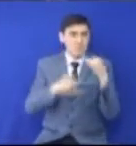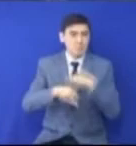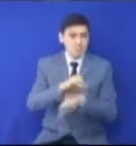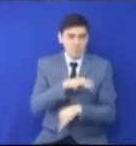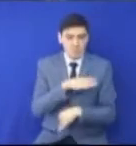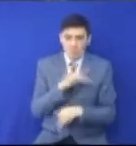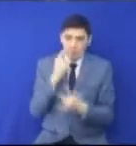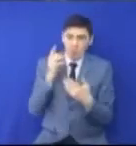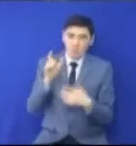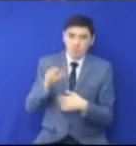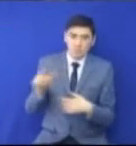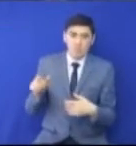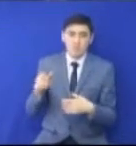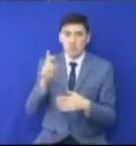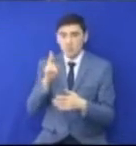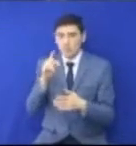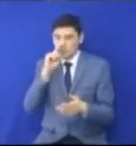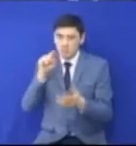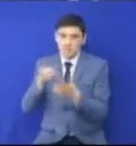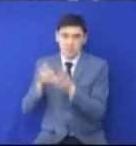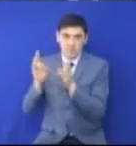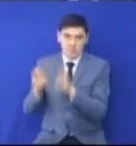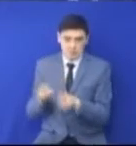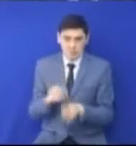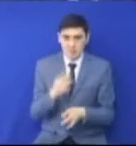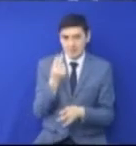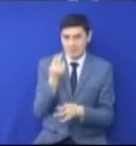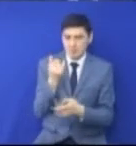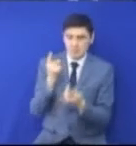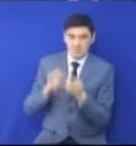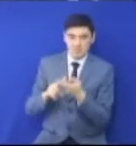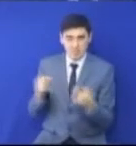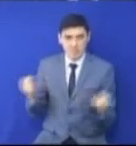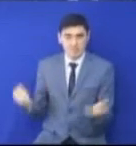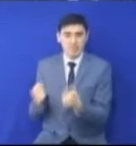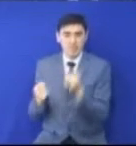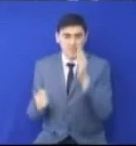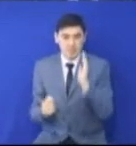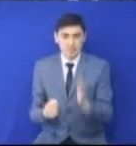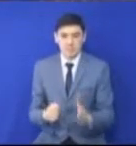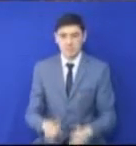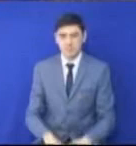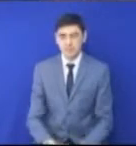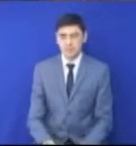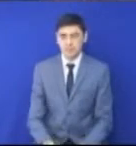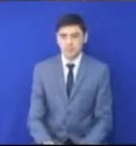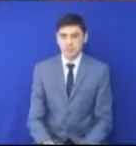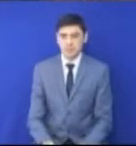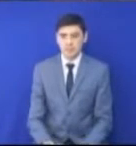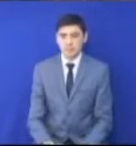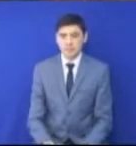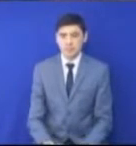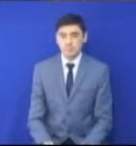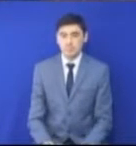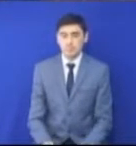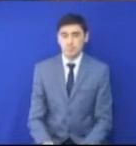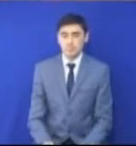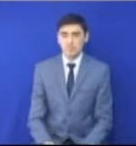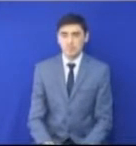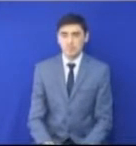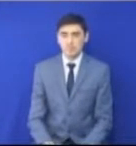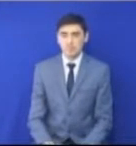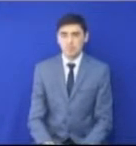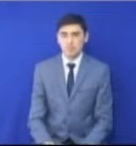көпшілігі зардап шеккен тұрғындарға қаржылай қол ұшын беруге ниет білдірді. Гүлназ Қаукен, Сәуле Байғалиева, Серік Нұртаза, Семей телеарнасы.